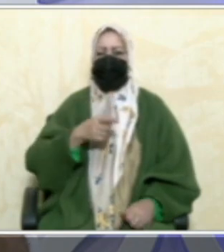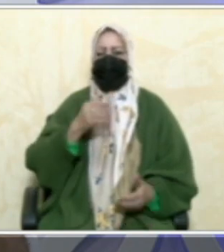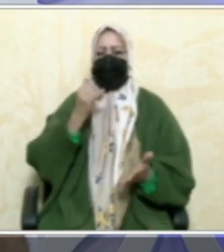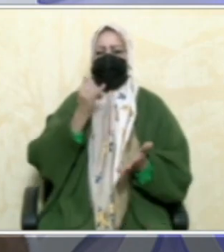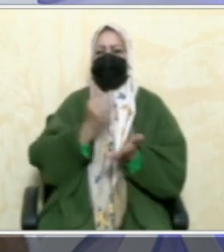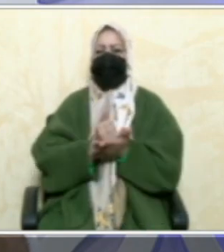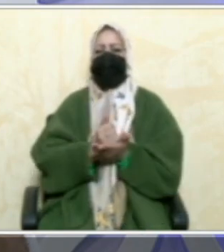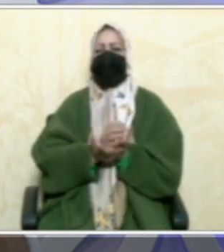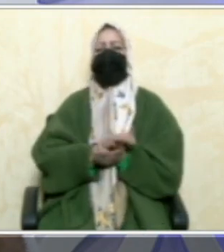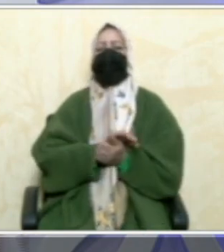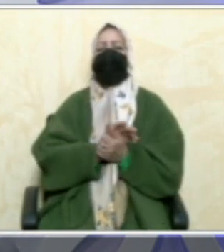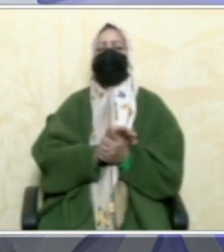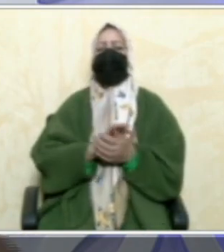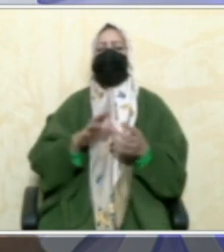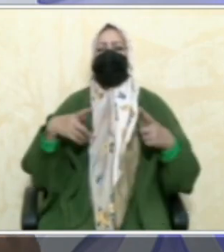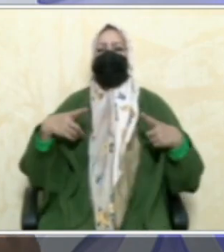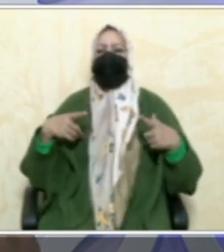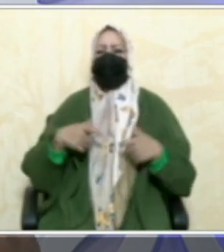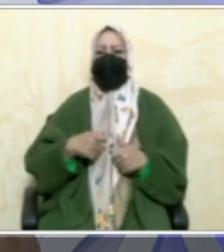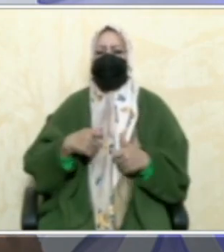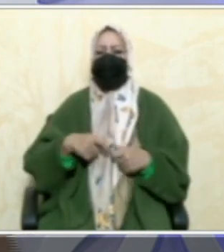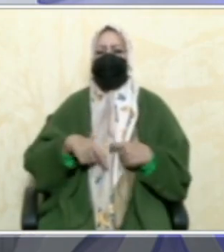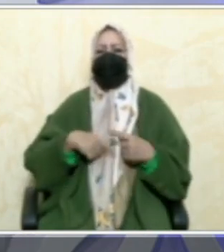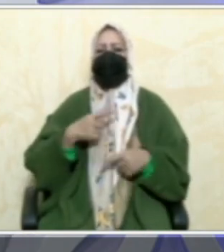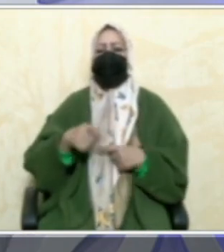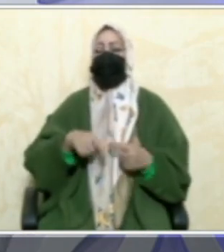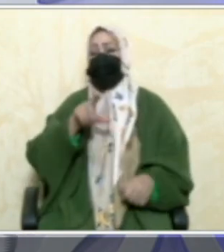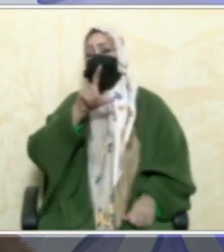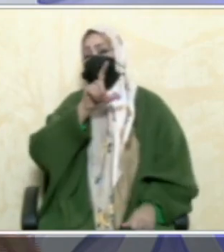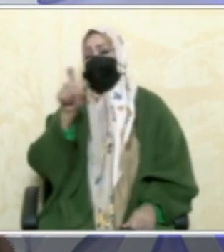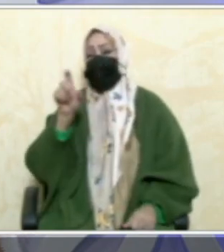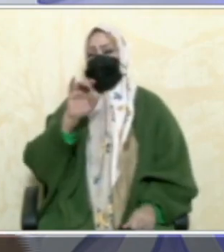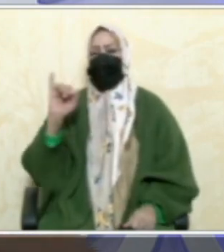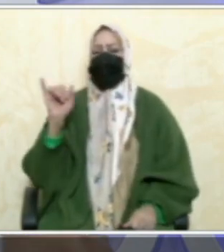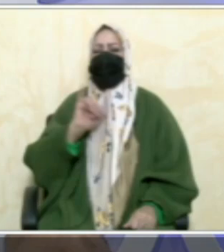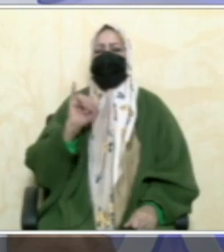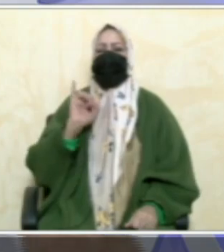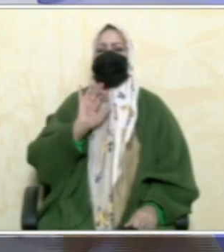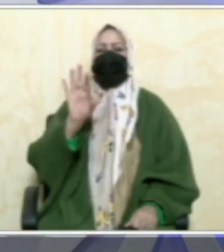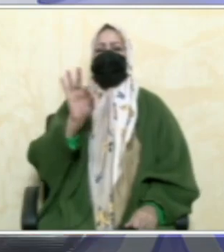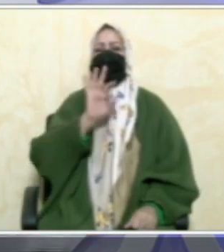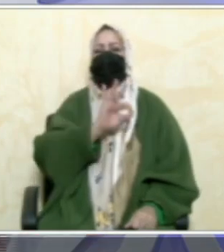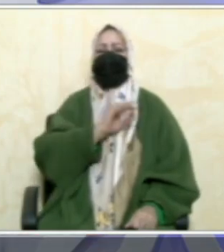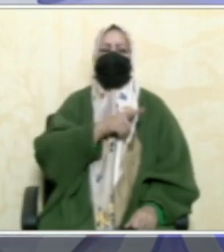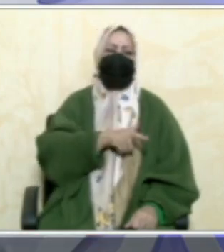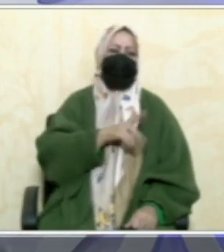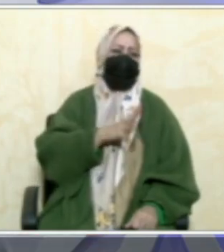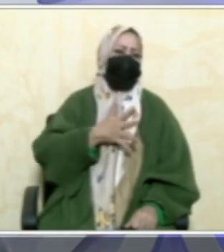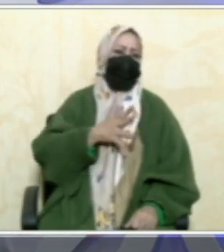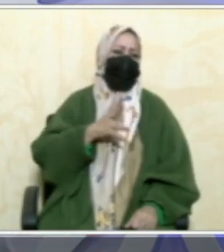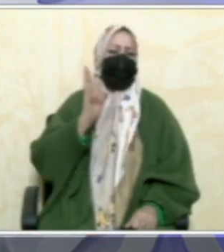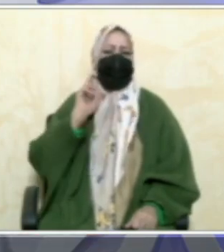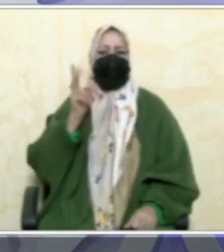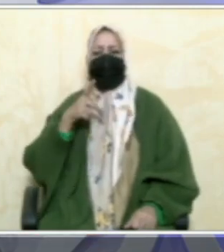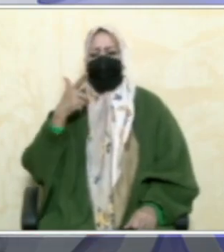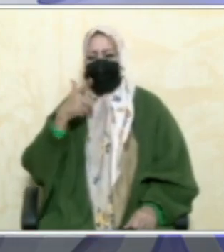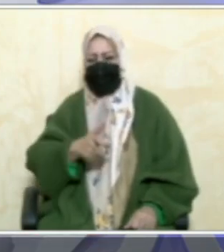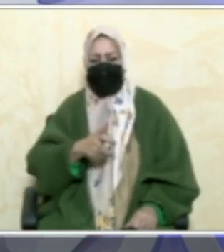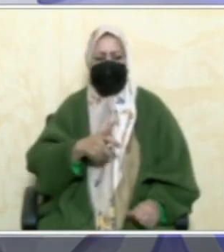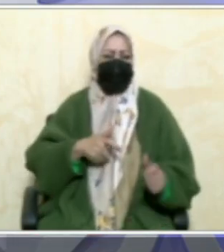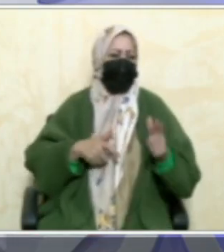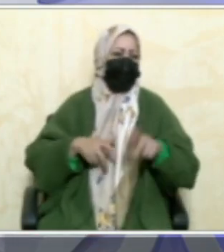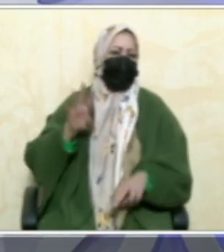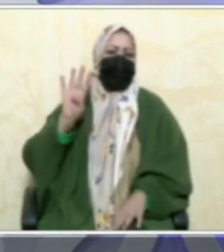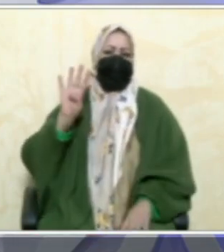في المسلمين ما عادش تبدأ أنت تنقي بعدين تقول والله هذا شيعة خليه يقتلوه ولا هذا إخوان خليه يقتلوه، لأن القتل